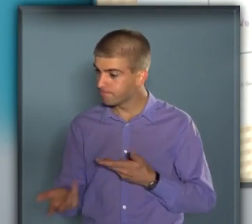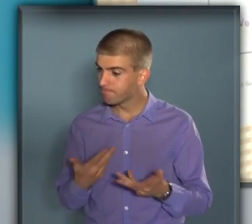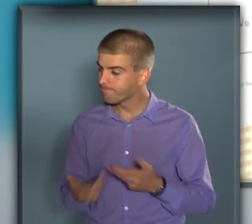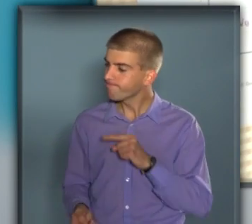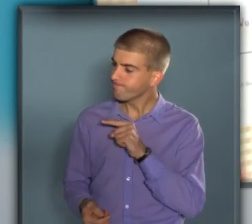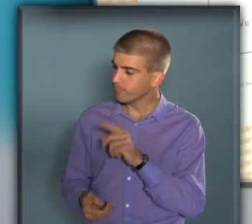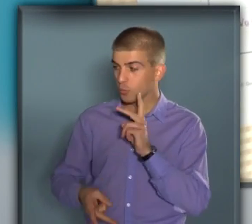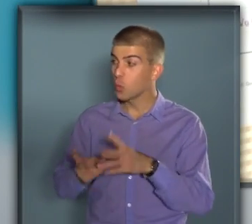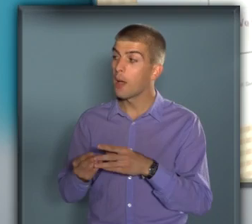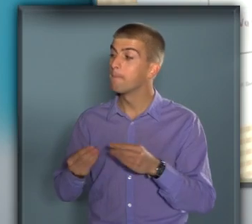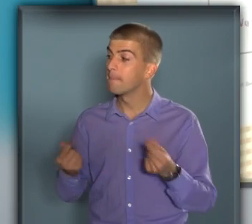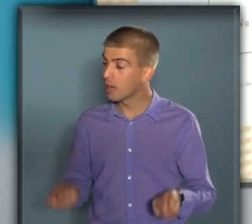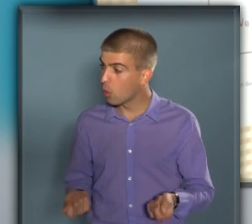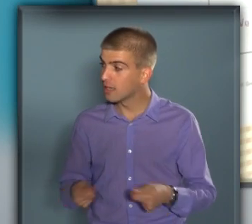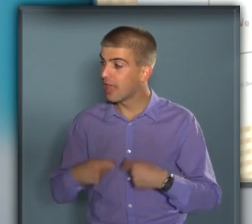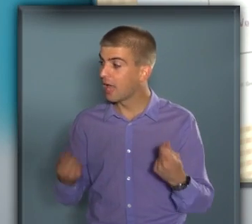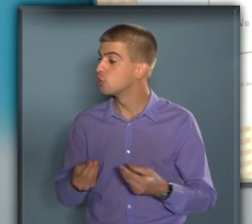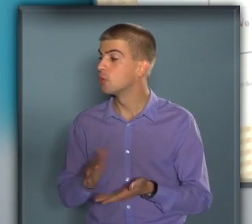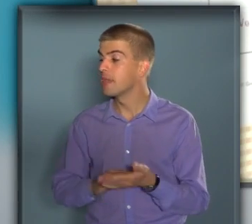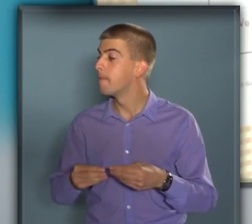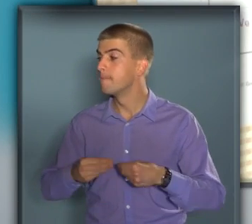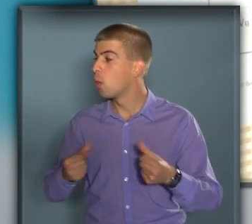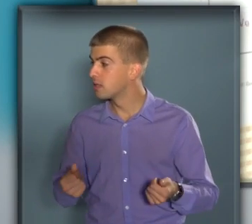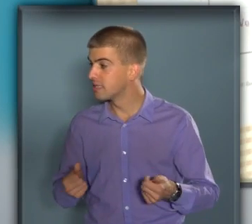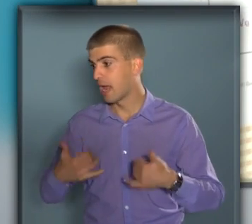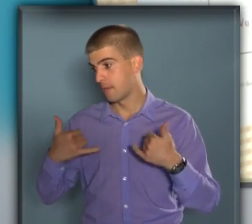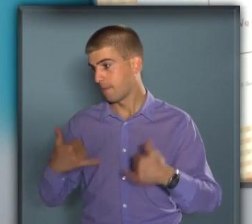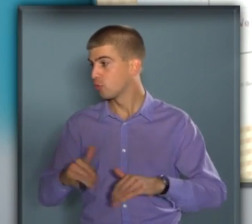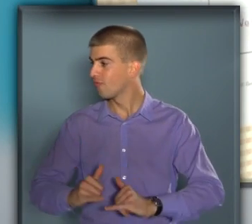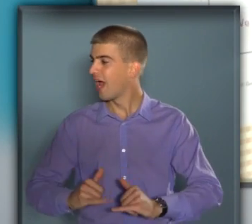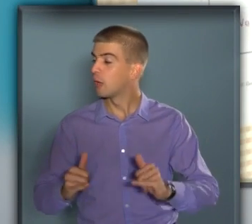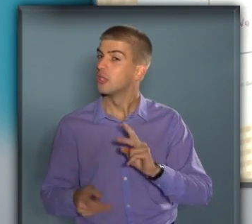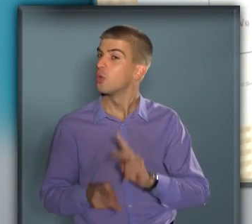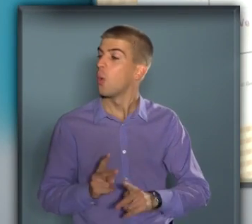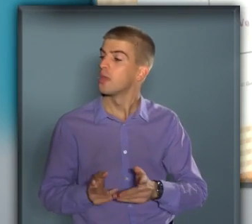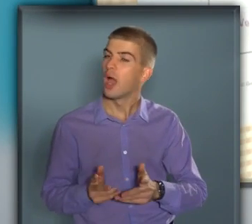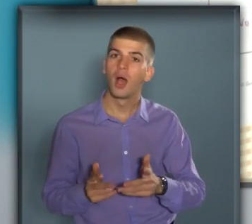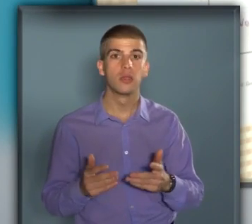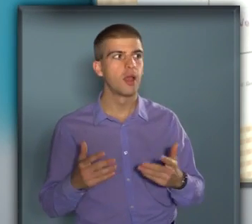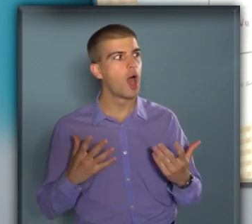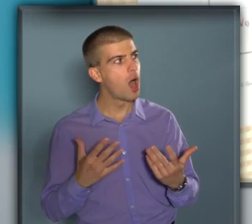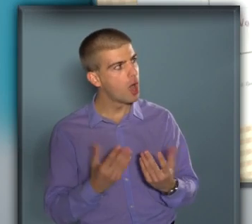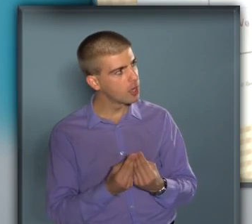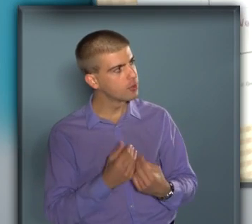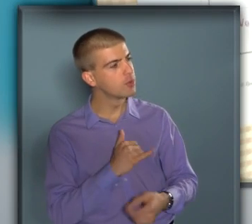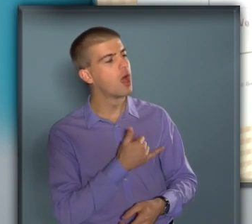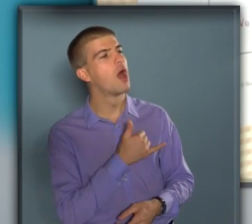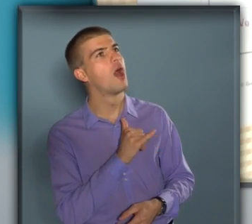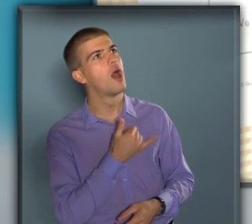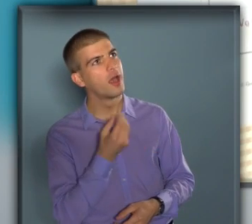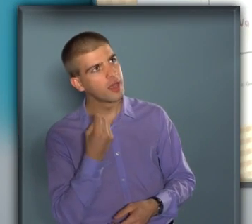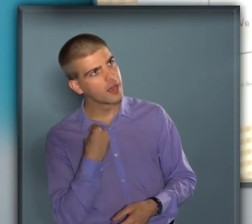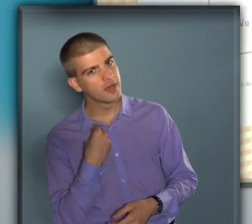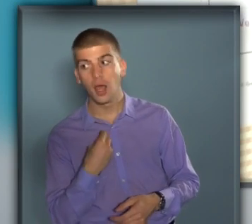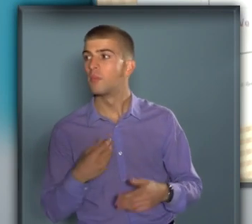gyerekkel, de nézzük ezt a gyereket, ő most ebben a fejlődési korban van. Hogyan tudjuk mi az érzelmeinket kiadni felé, hogy